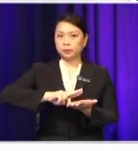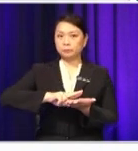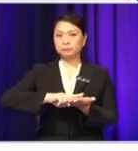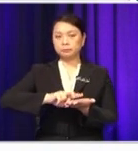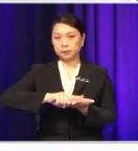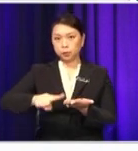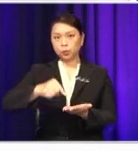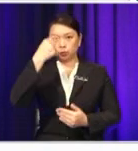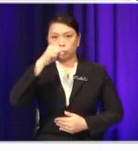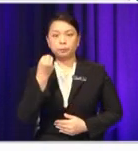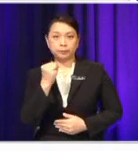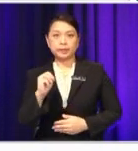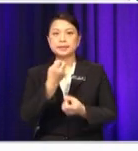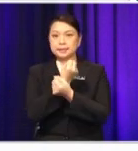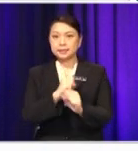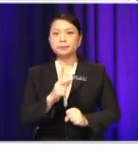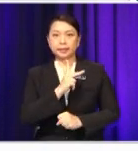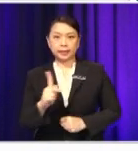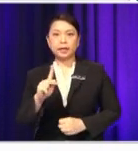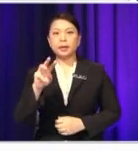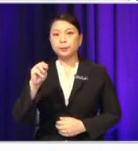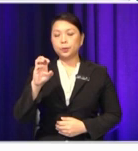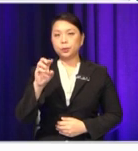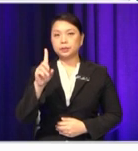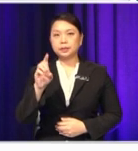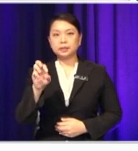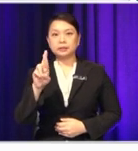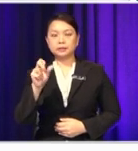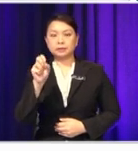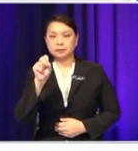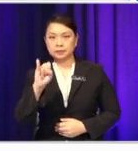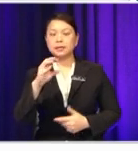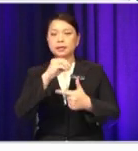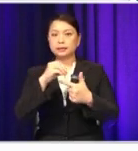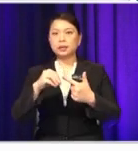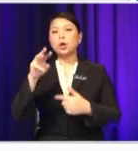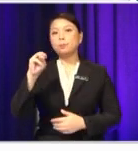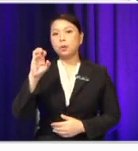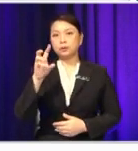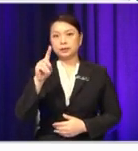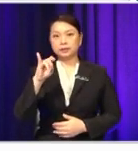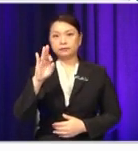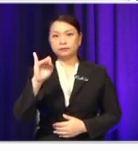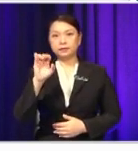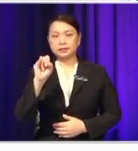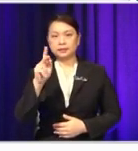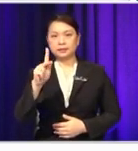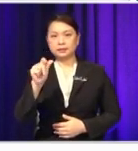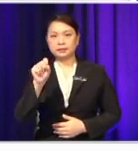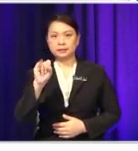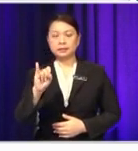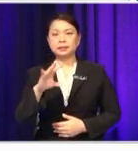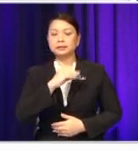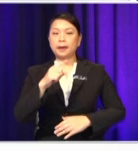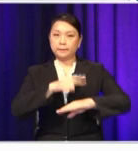menyiapkan moderasi mereka. Dan juga dari segi ujian akhir tahun, akhir sesi akademik ini, tempoh untuk ujian